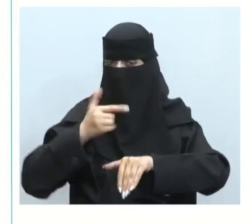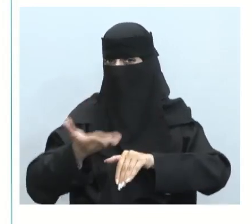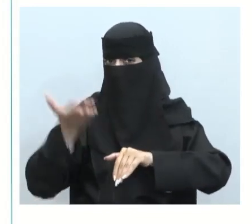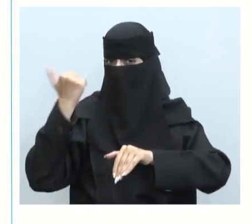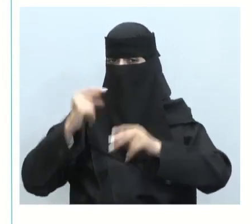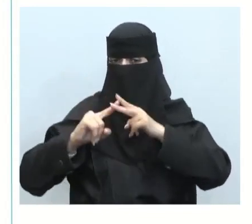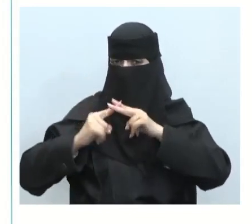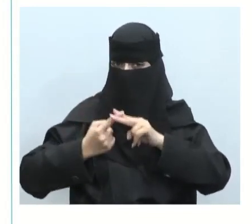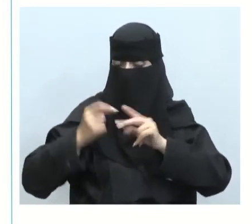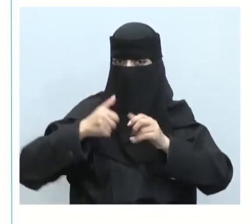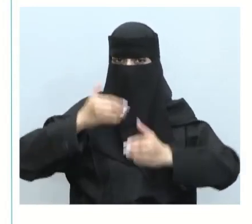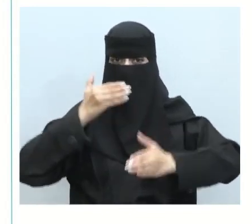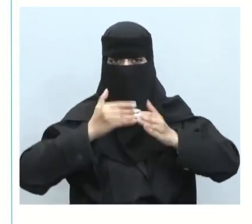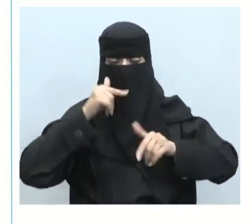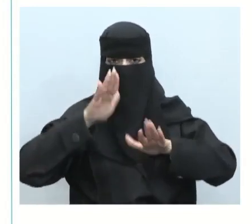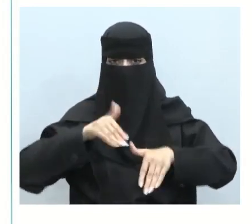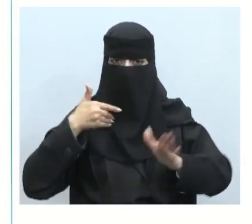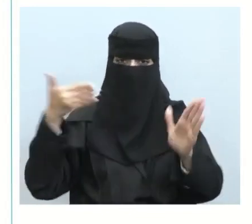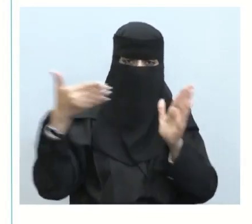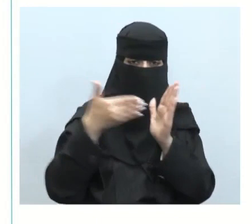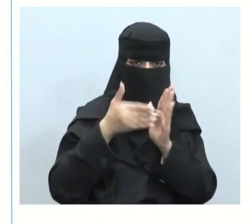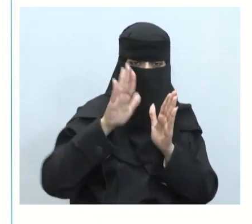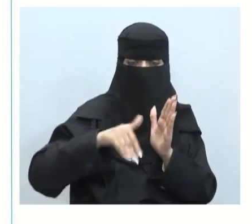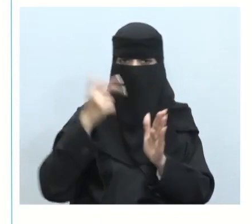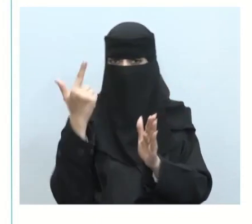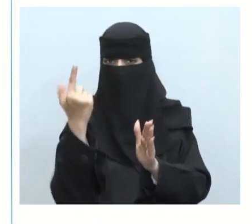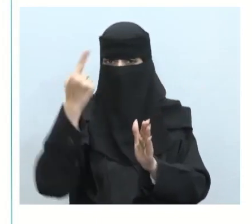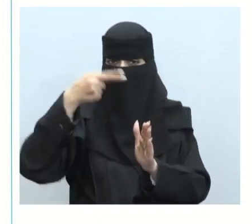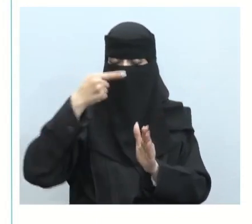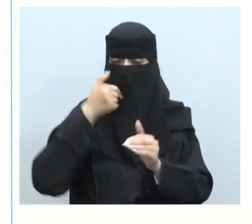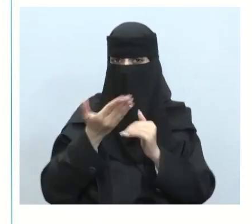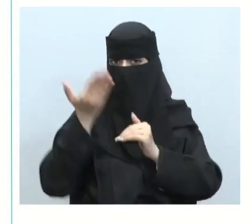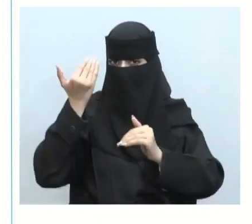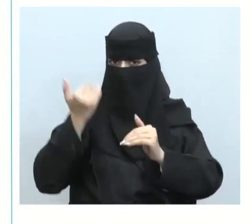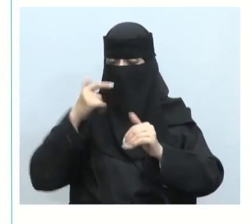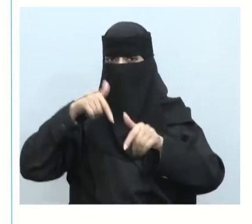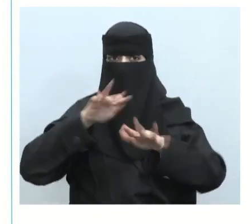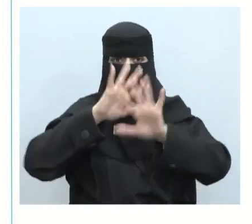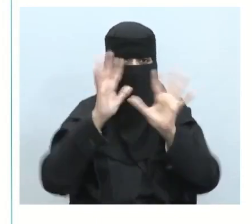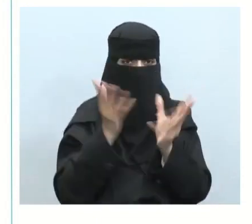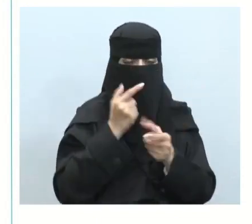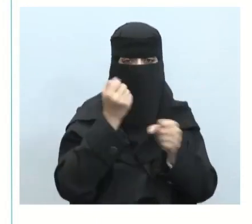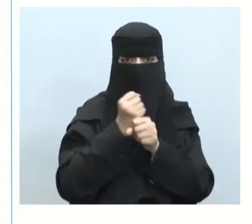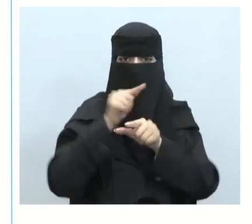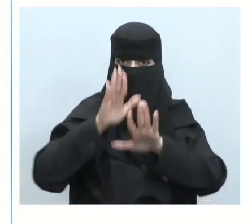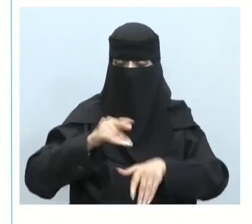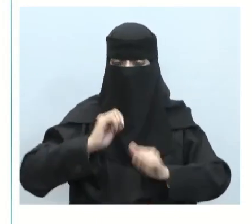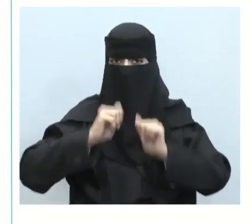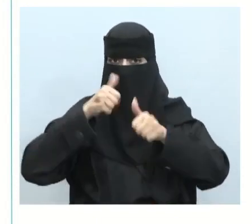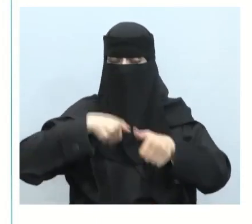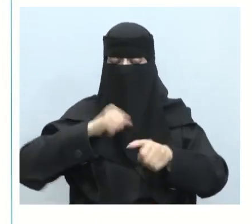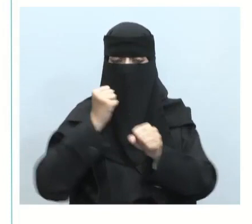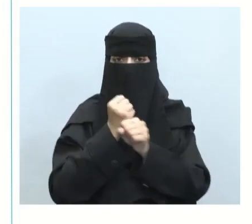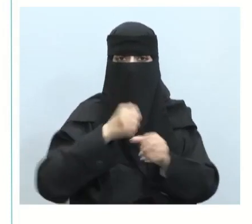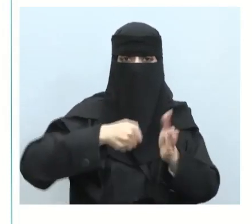اختراع الاله في القرن او في نهايه القرن الساب عش وما قبله كانت معظم الاعمال تتم يدويا